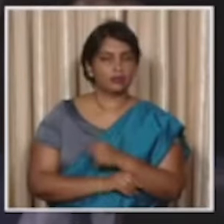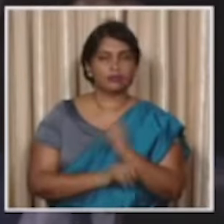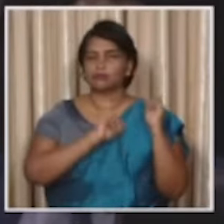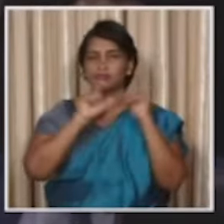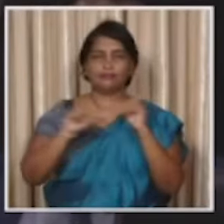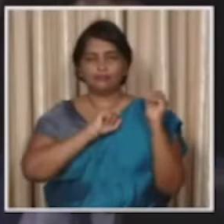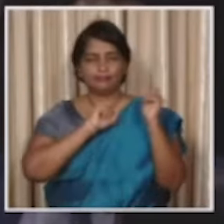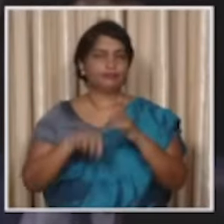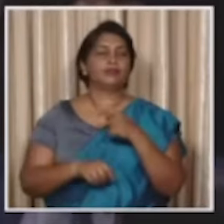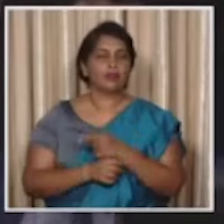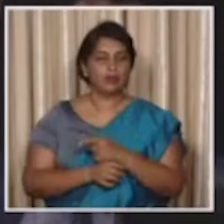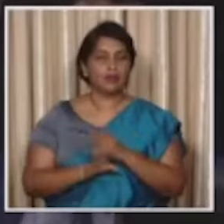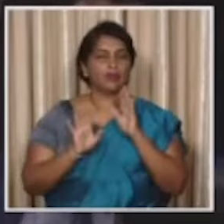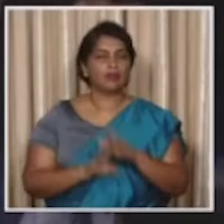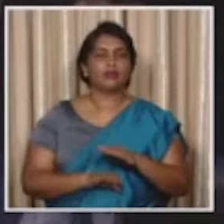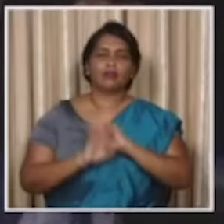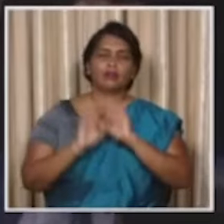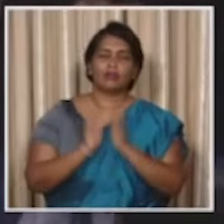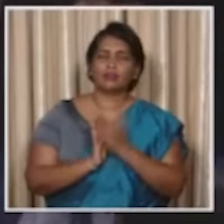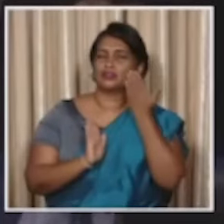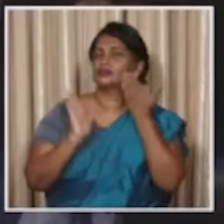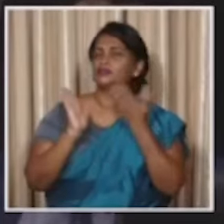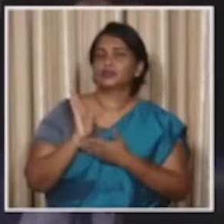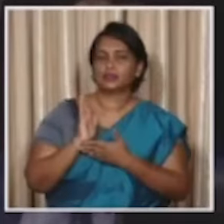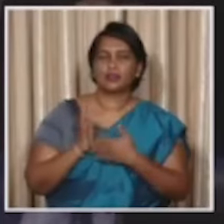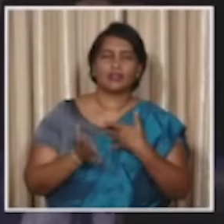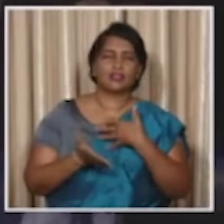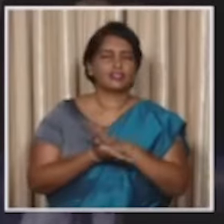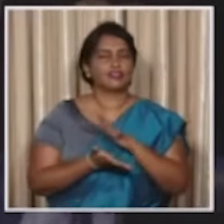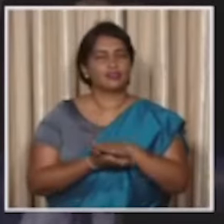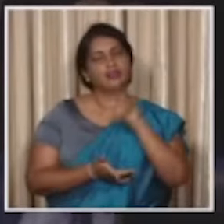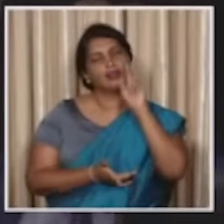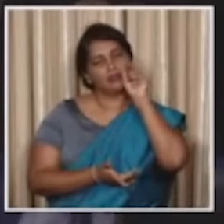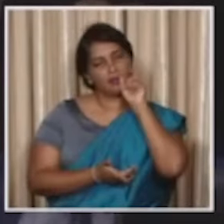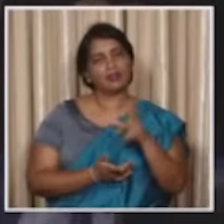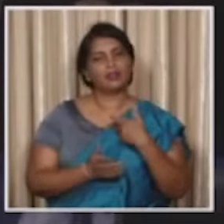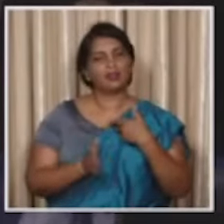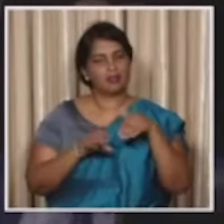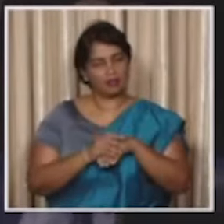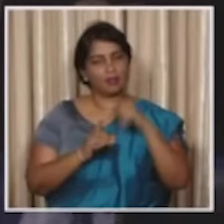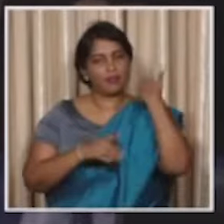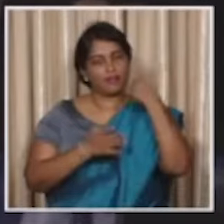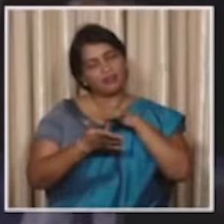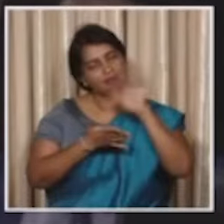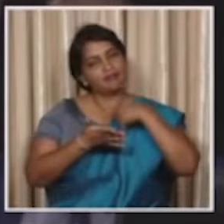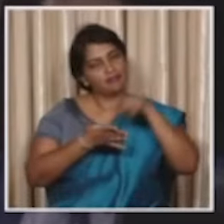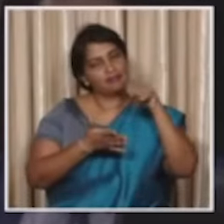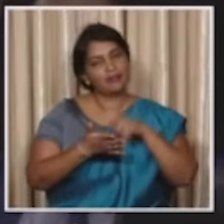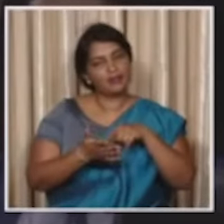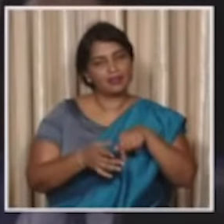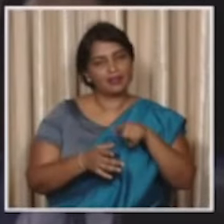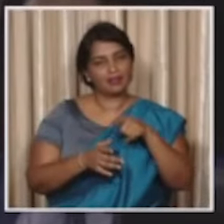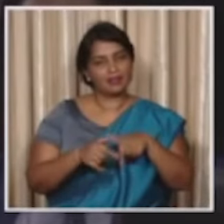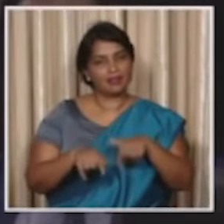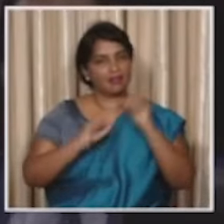පහර දුන්නේ. හැබැයි එතුමා ඒවා ඔක්කොම ගත්තේ බොහොම විනෝදයෙන්. එතුම අපි ළඟ ඉන්නකොට එතුමා Facebook එකේ දාරගෙන ඕම් මන් දැන් මේ